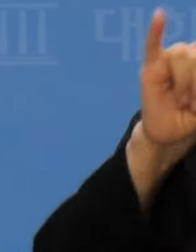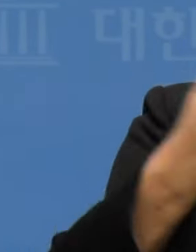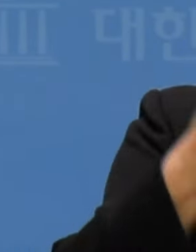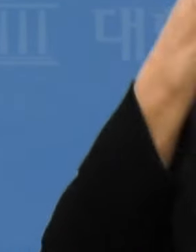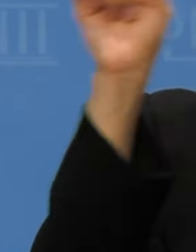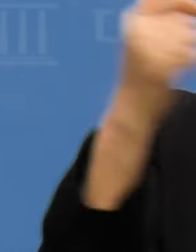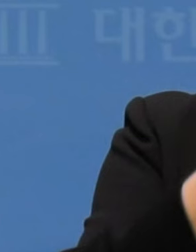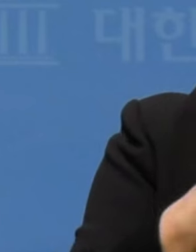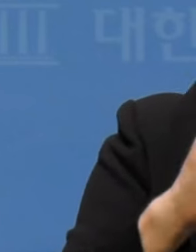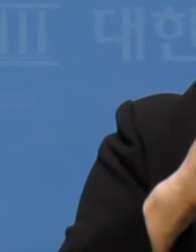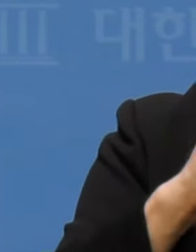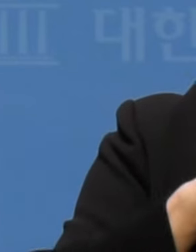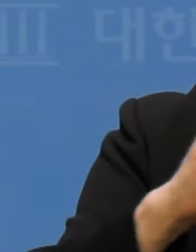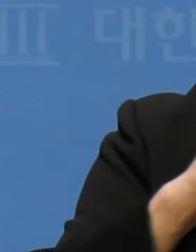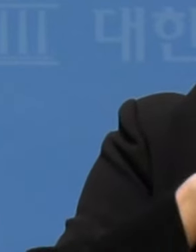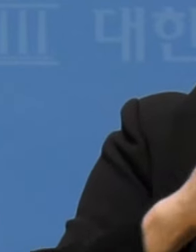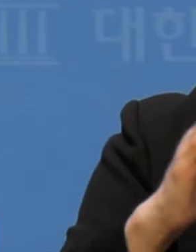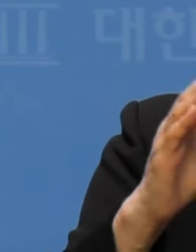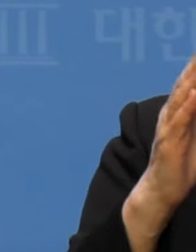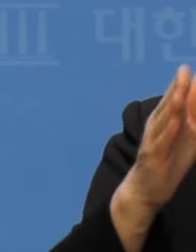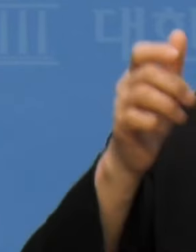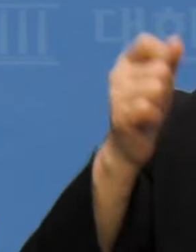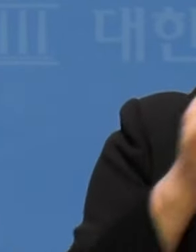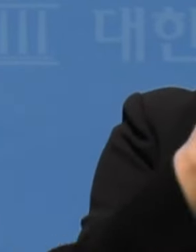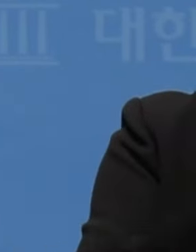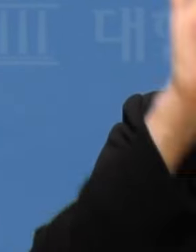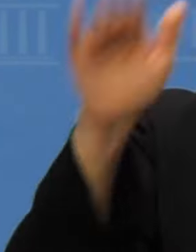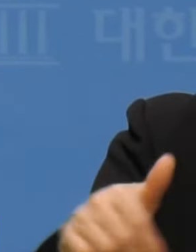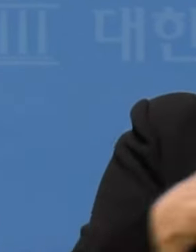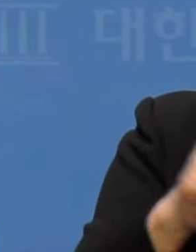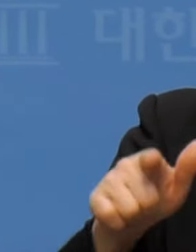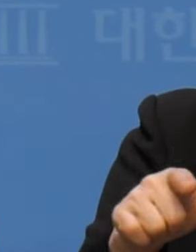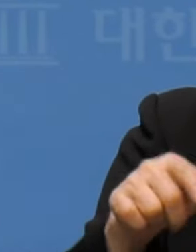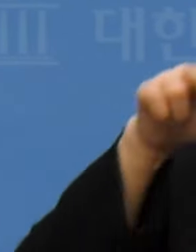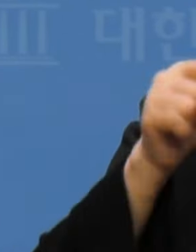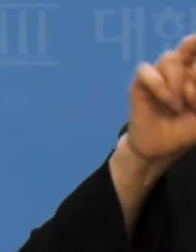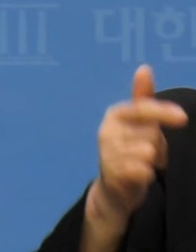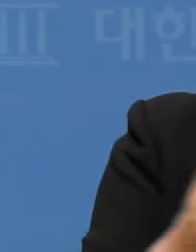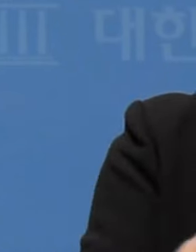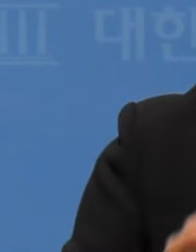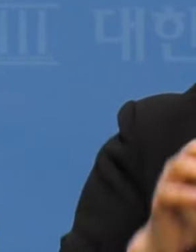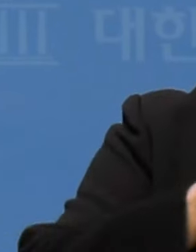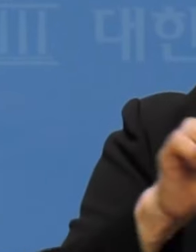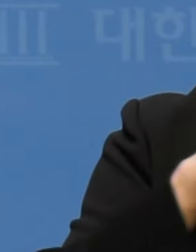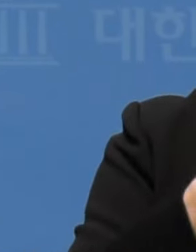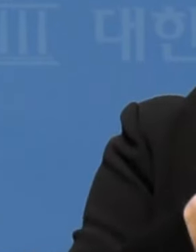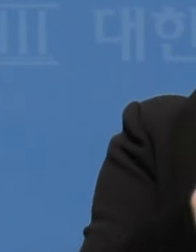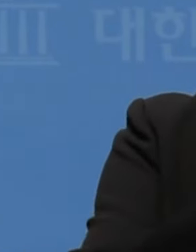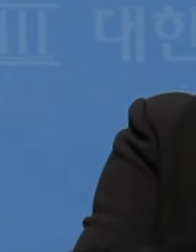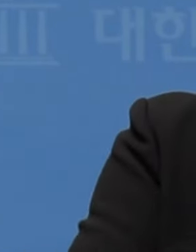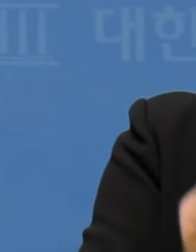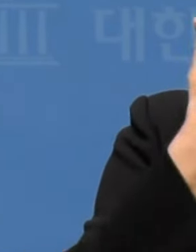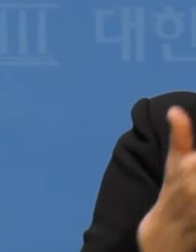대학교에서 커뮤니케이션 학부로 졸업을 했습니다. 이후 주간조선과 월간조선에서 국제정치 관련 기사를